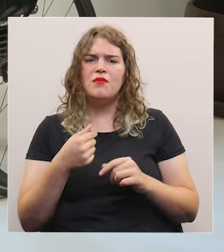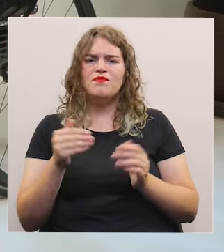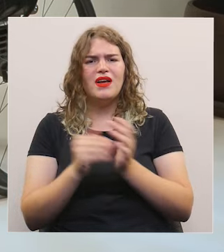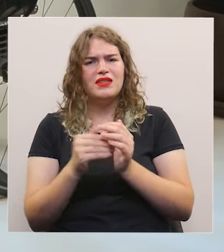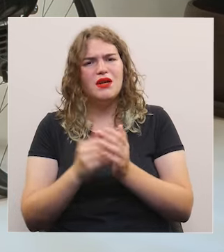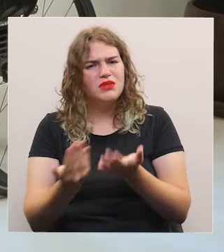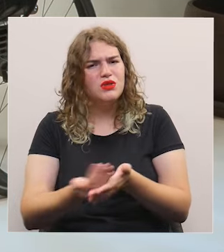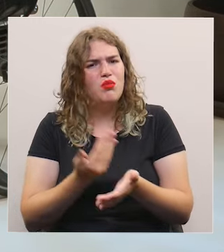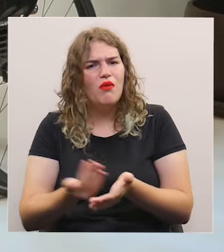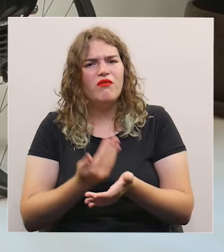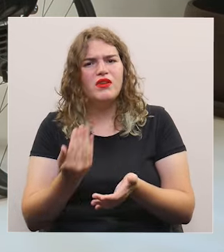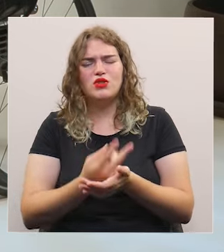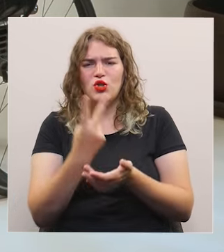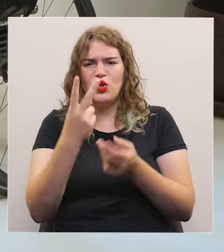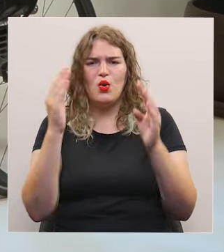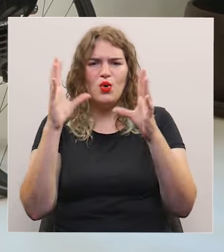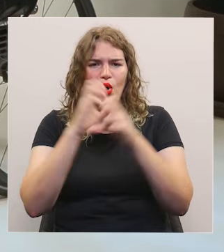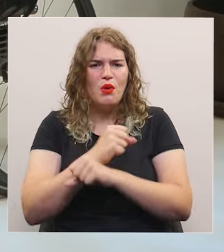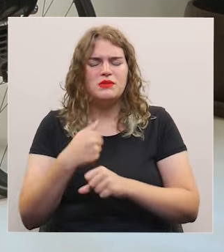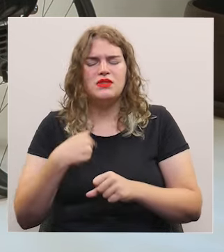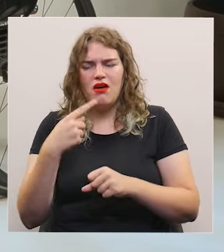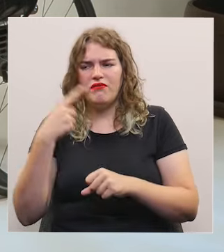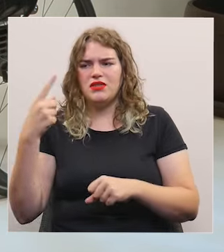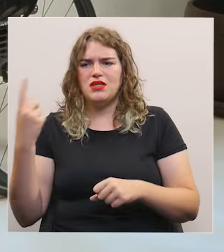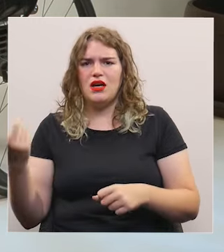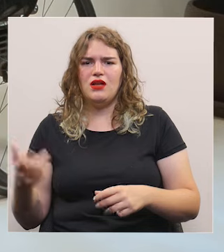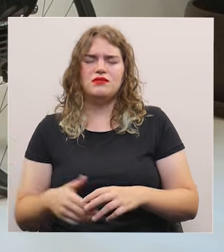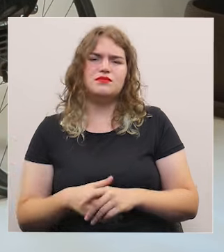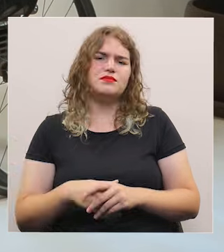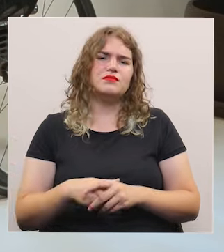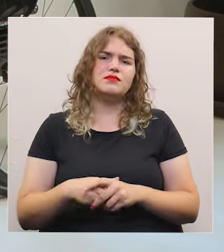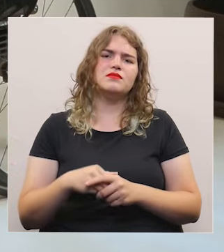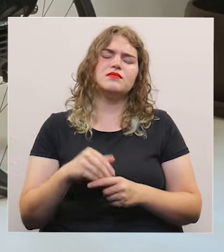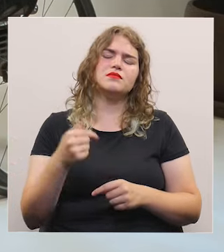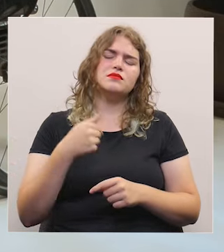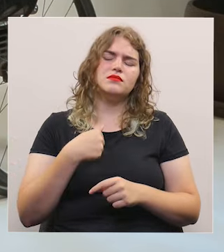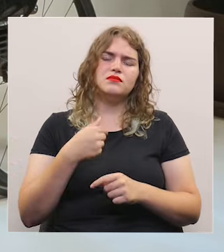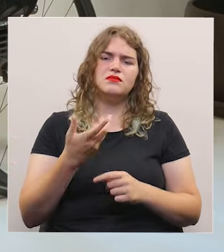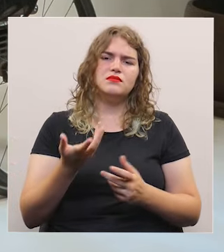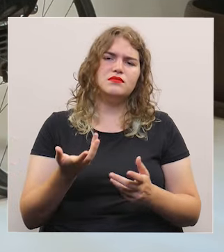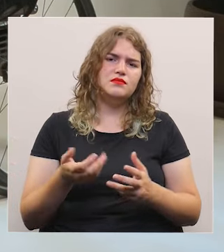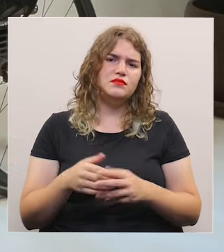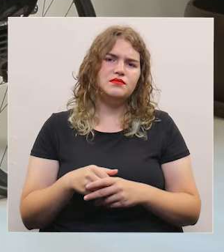zis, trebuie să-ți povestesc ce am visat două seri la rând și ce s-a întâmplat două seri la rând.